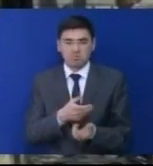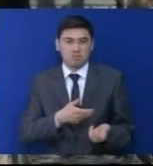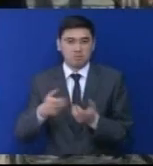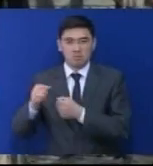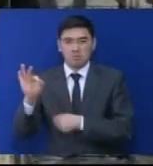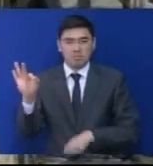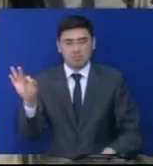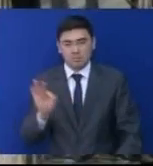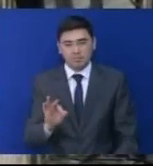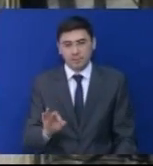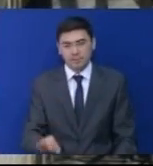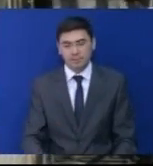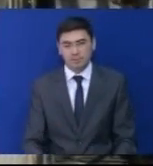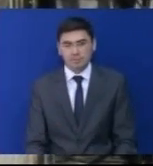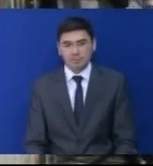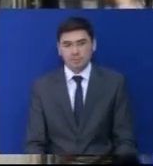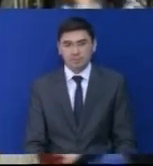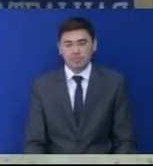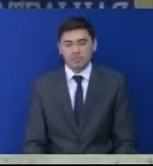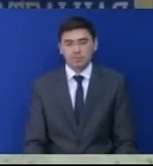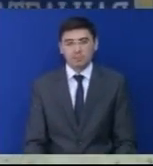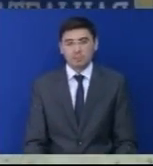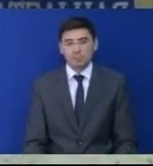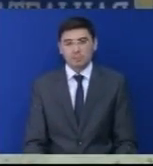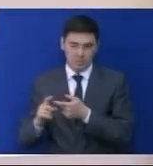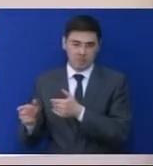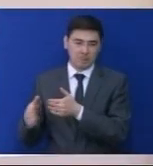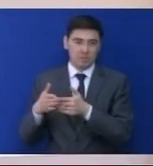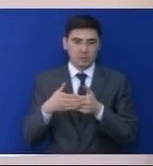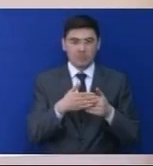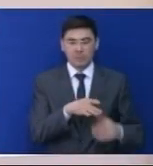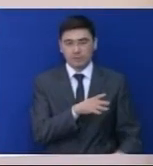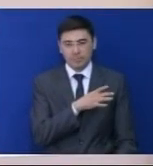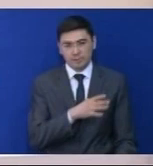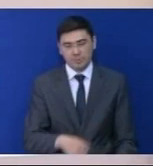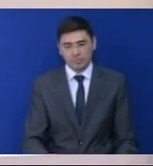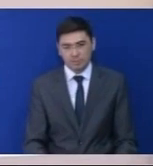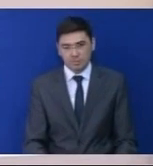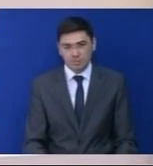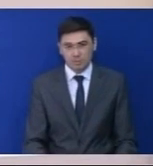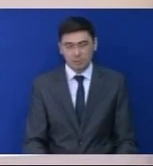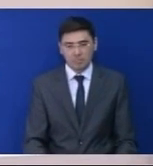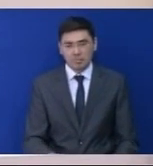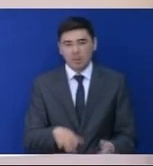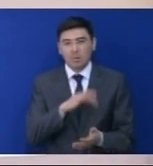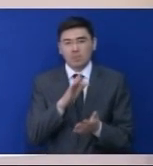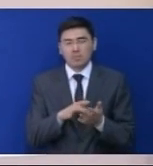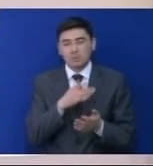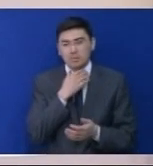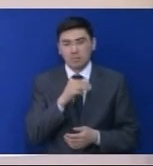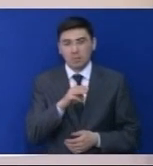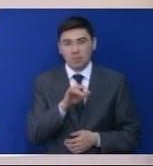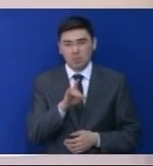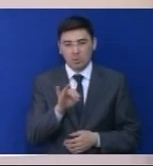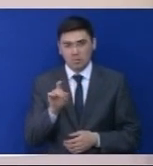Эльмира Жүсінбекқызы, Ернұр Қалелов, Семей телеарнасы. Семейде ішкі туризмді дамыту белсенді